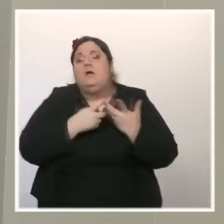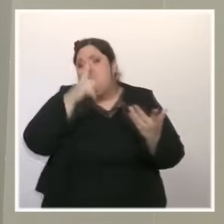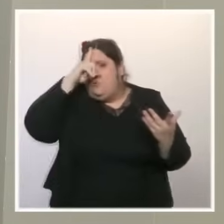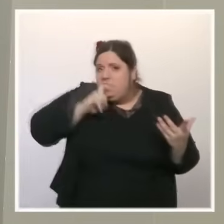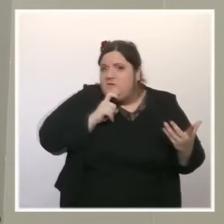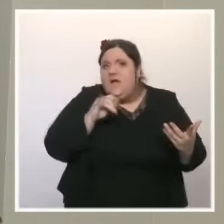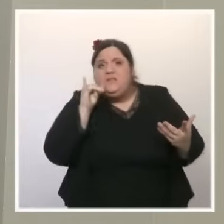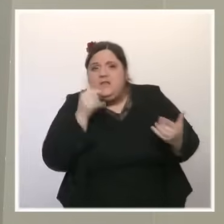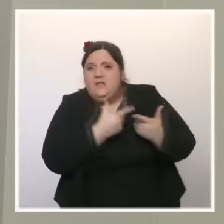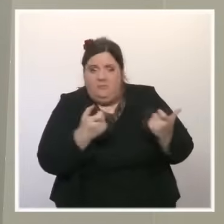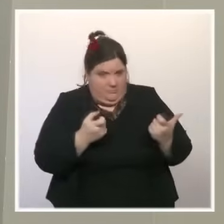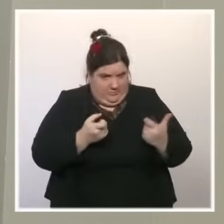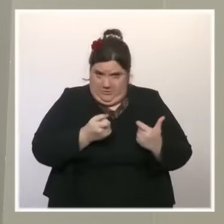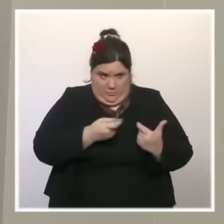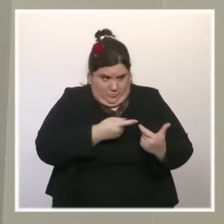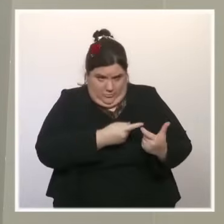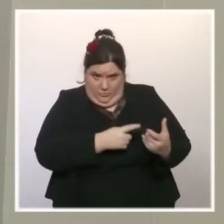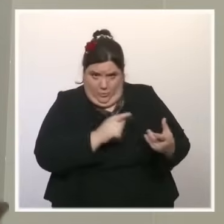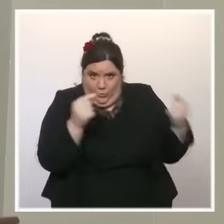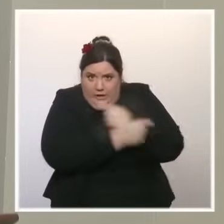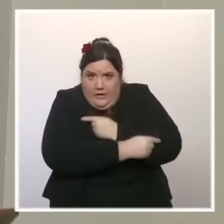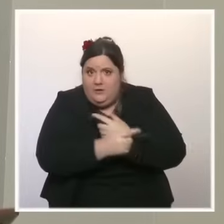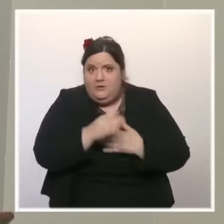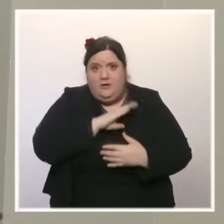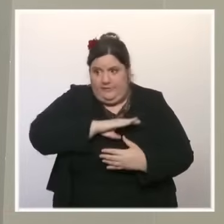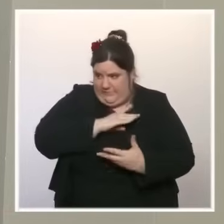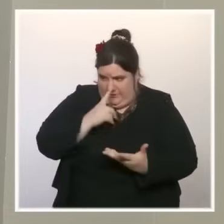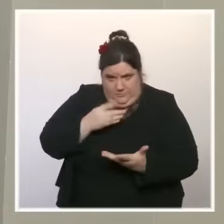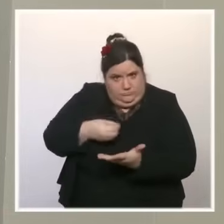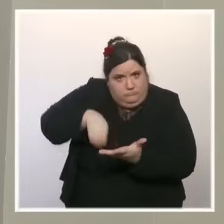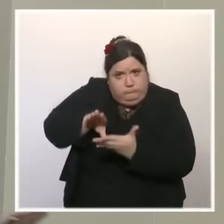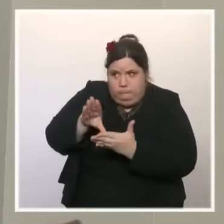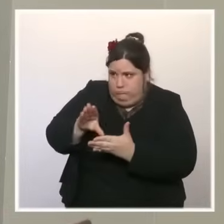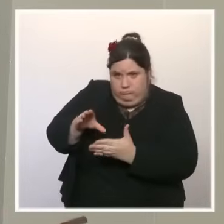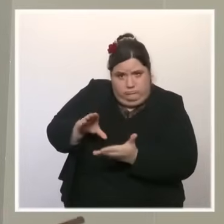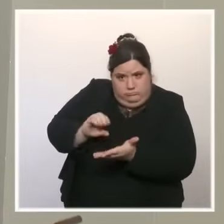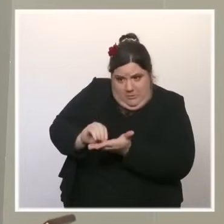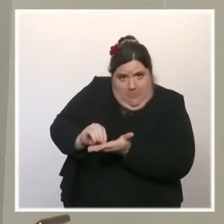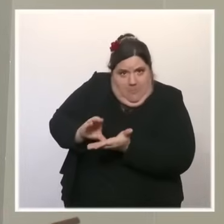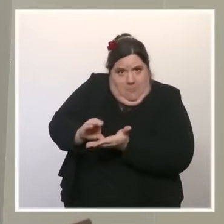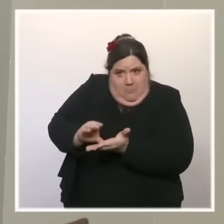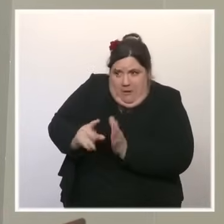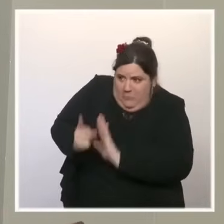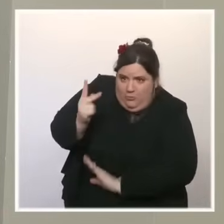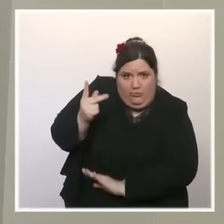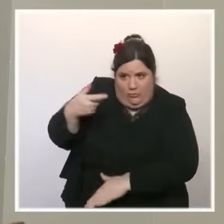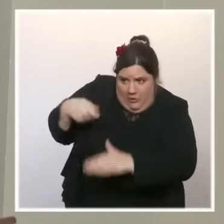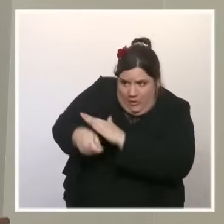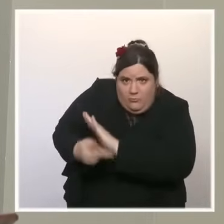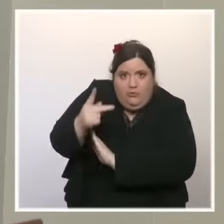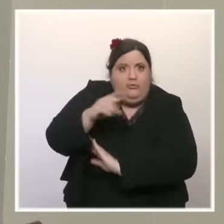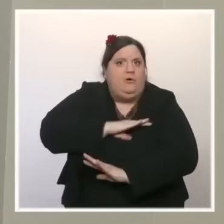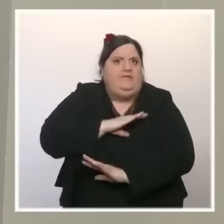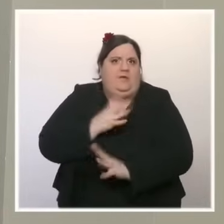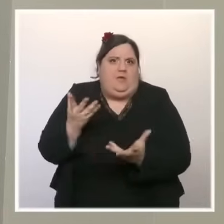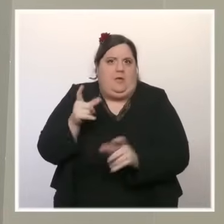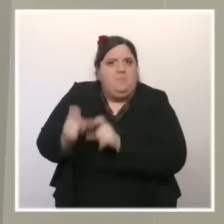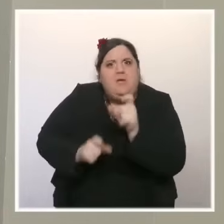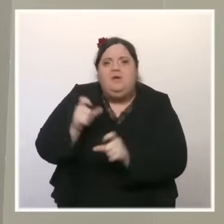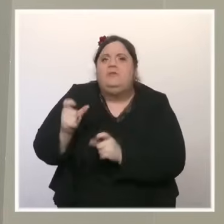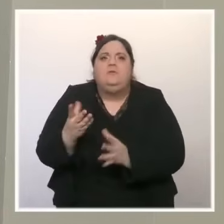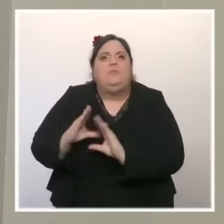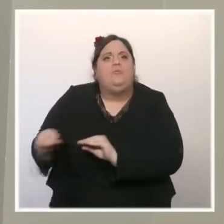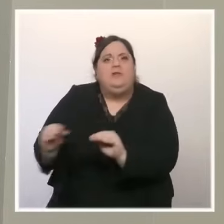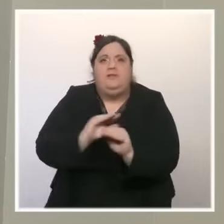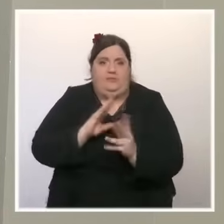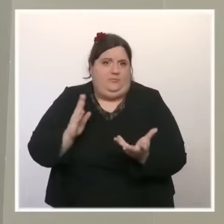que la population palestinienne de Gaza ne périsse pas. Pourquoi la France ne fait pas la même